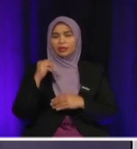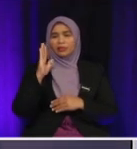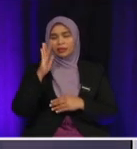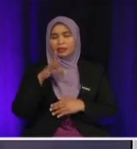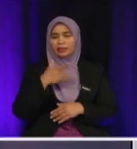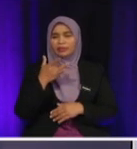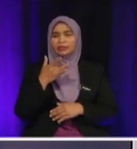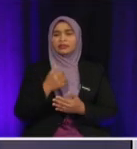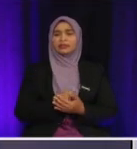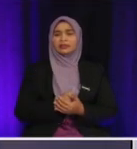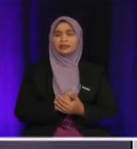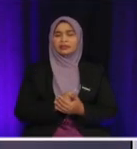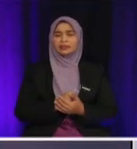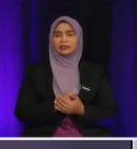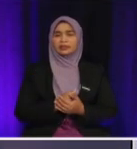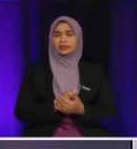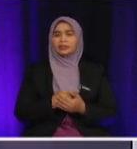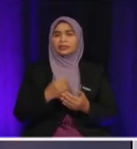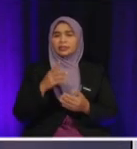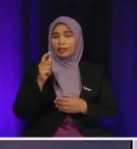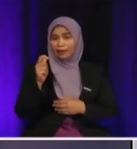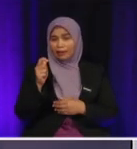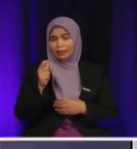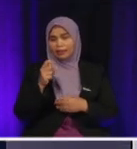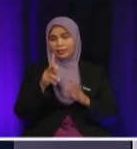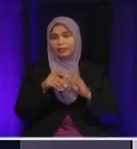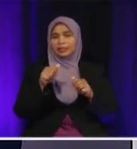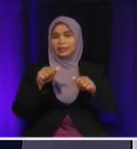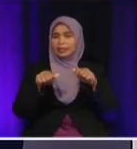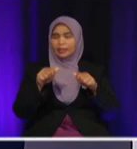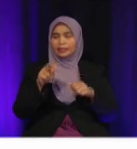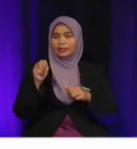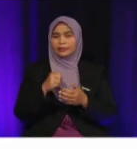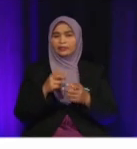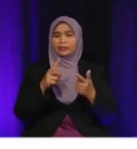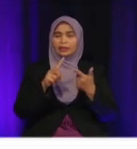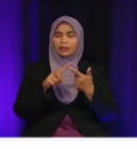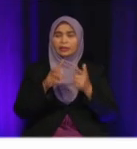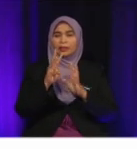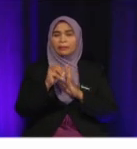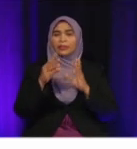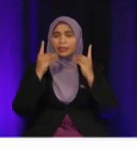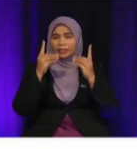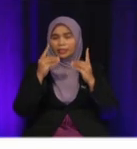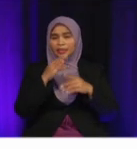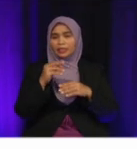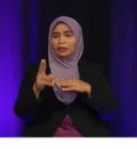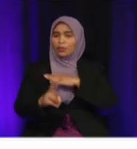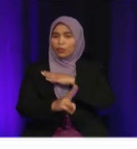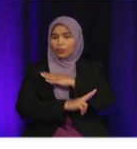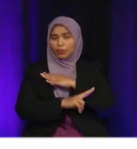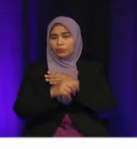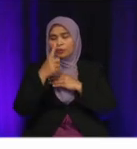yang teraniaya. Itu yang pertama, menegakkan keadilan. Yang kedua, ya, mendidik dan menghukum bagi